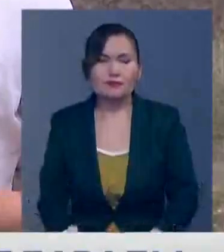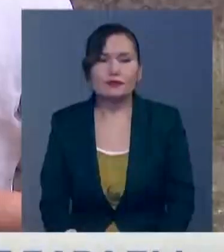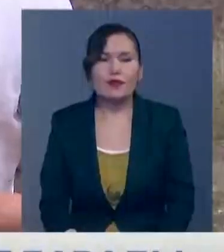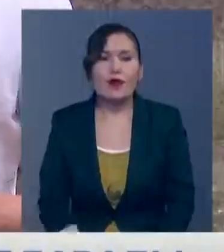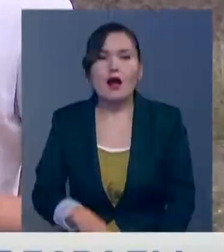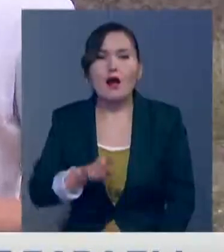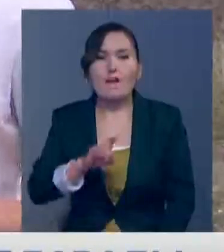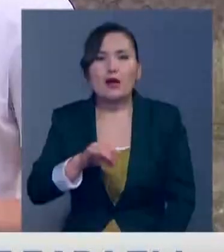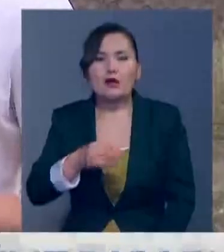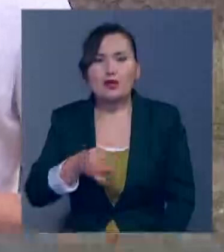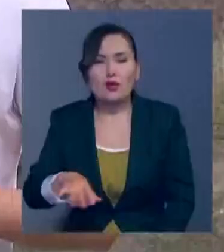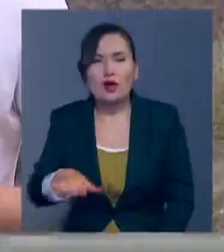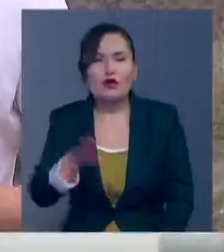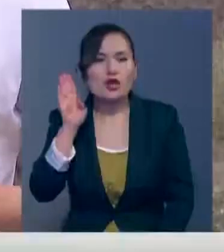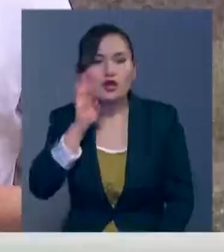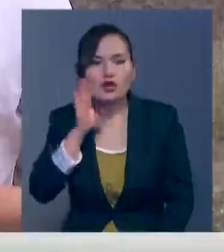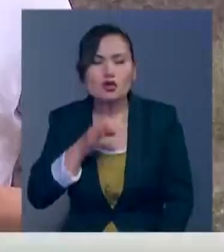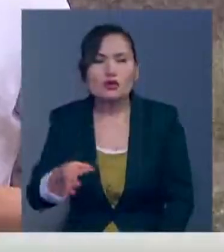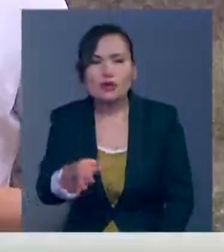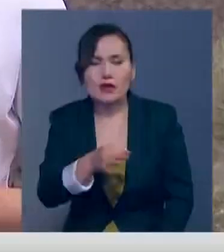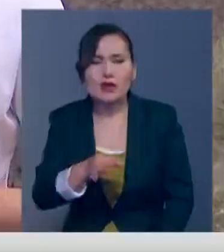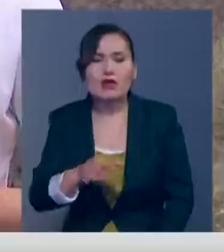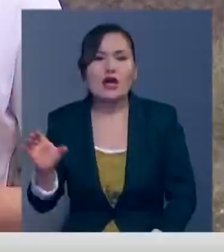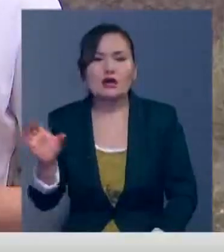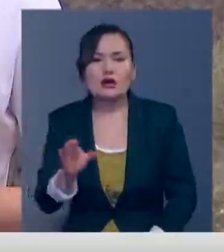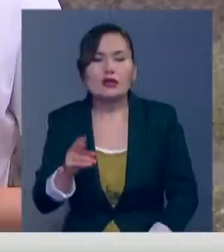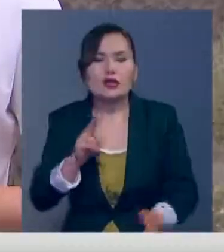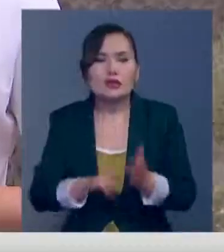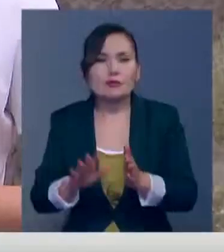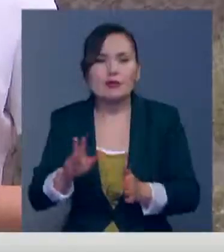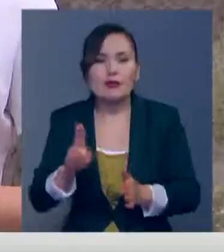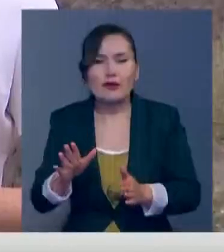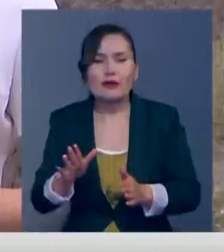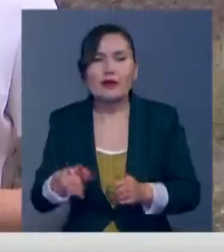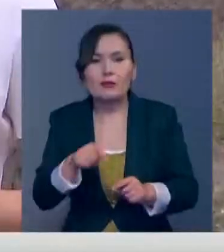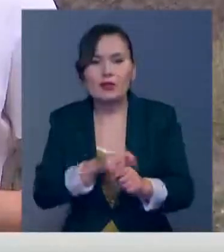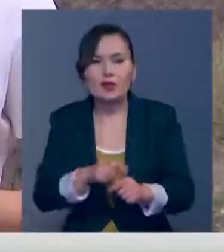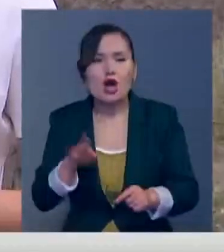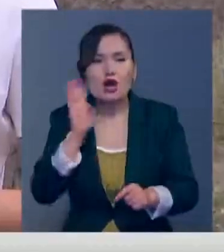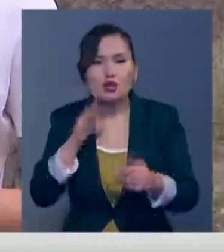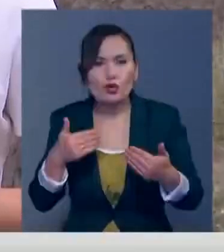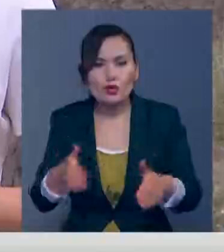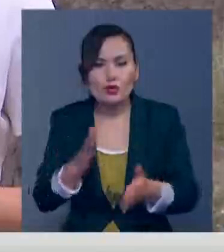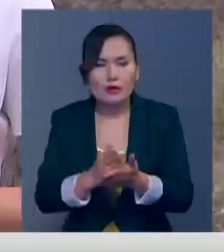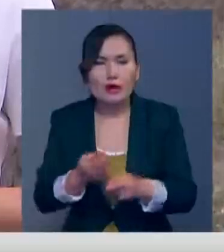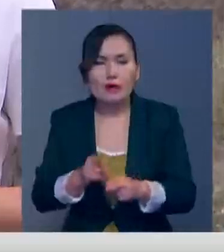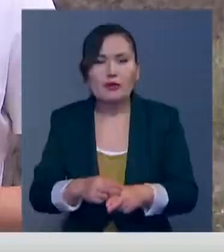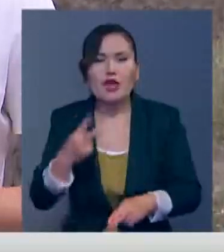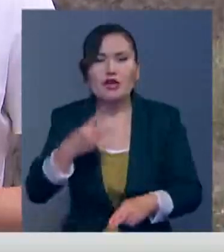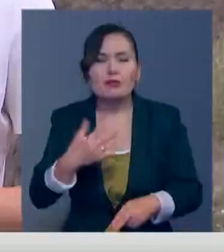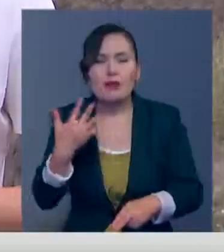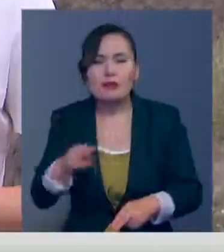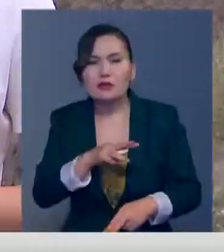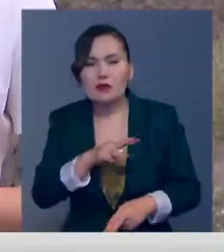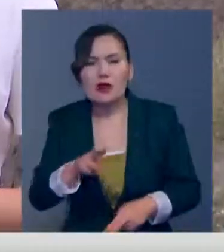Бартоғай су қоймасында қазір секундына 71 текше метр су ағылды, ал жалпы су қоймада қазір 25 миллион текше метр